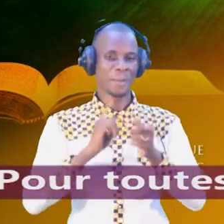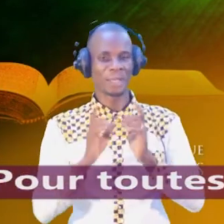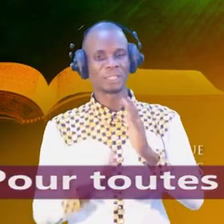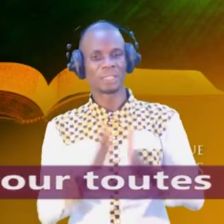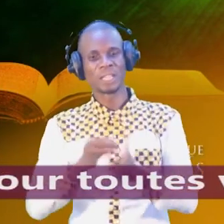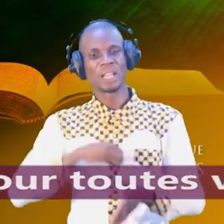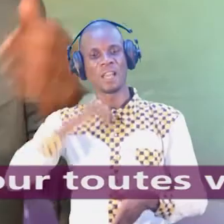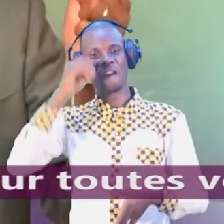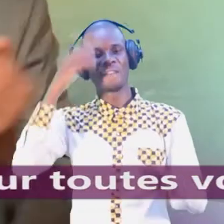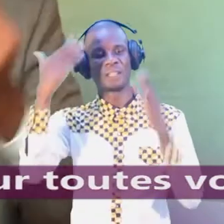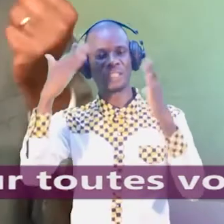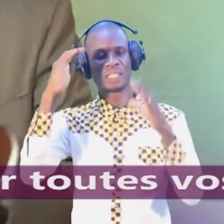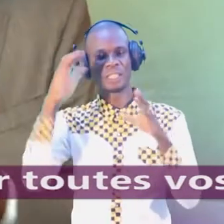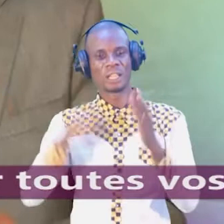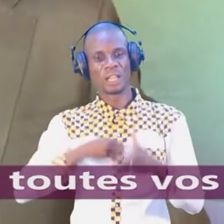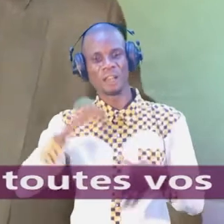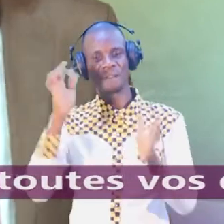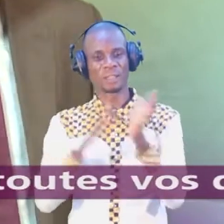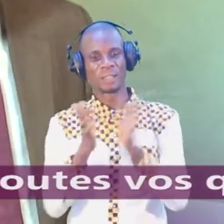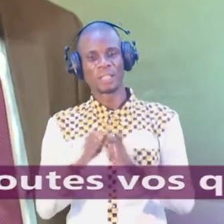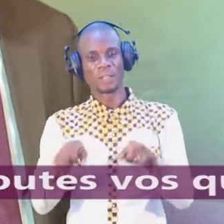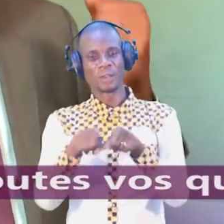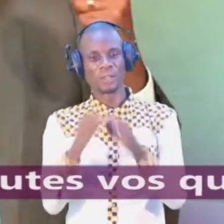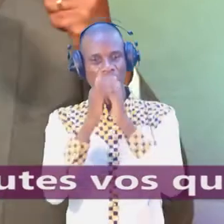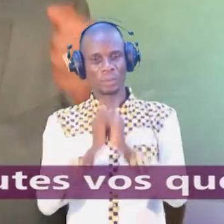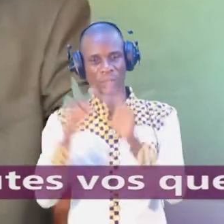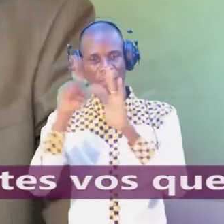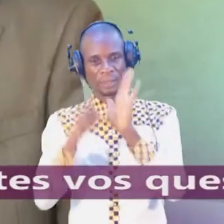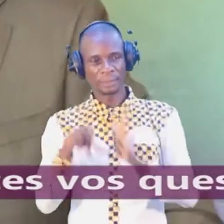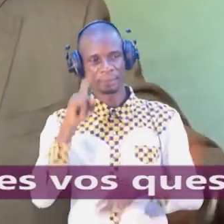pe kondima na Yesu Kristo nyoso mibale zali ko tambo